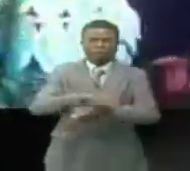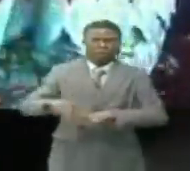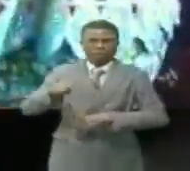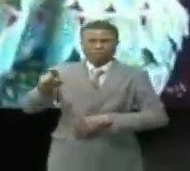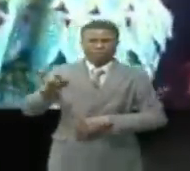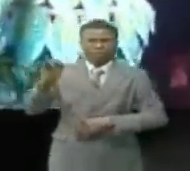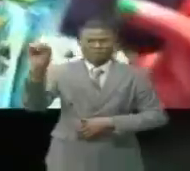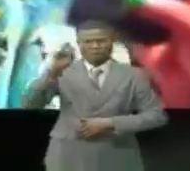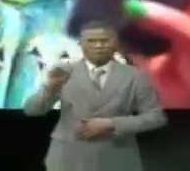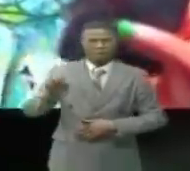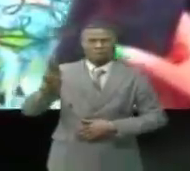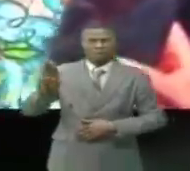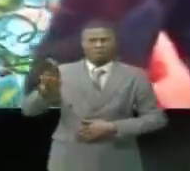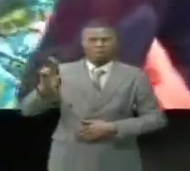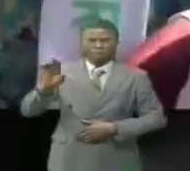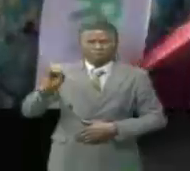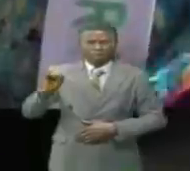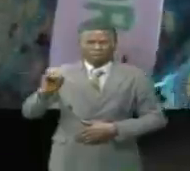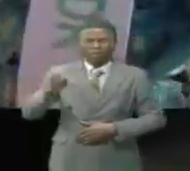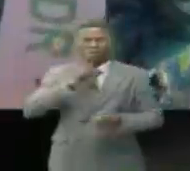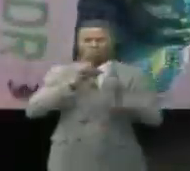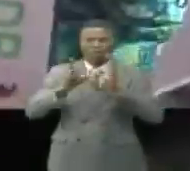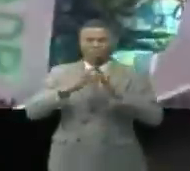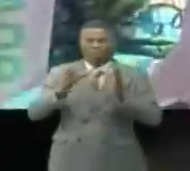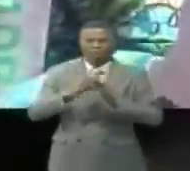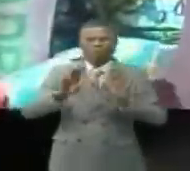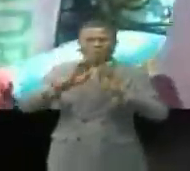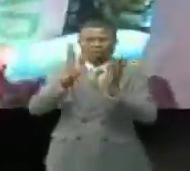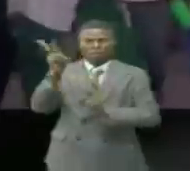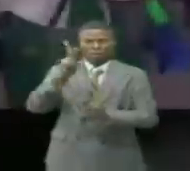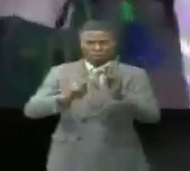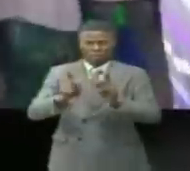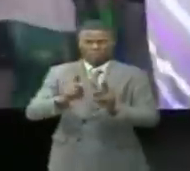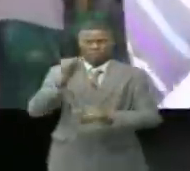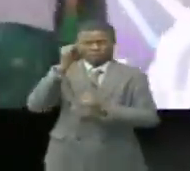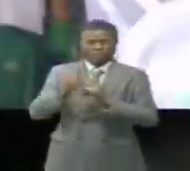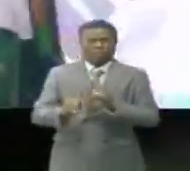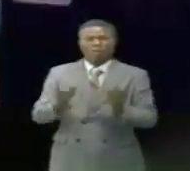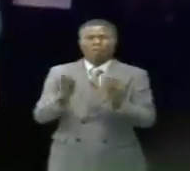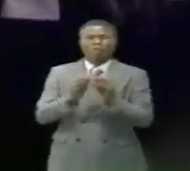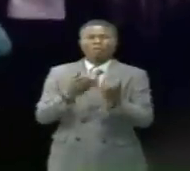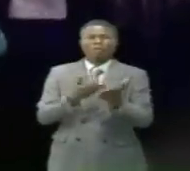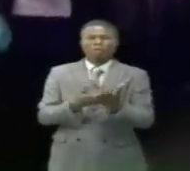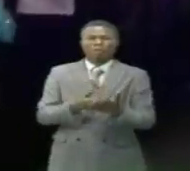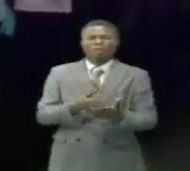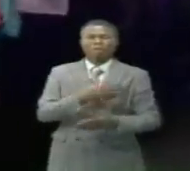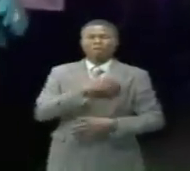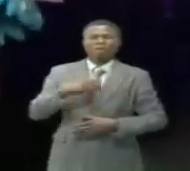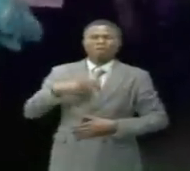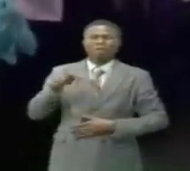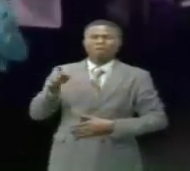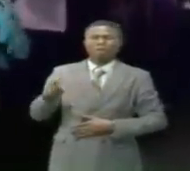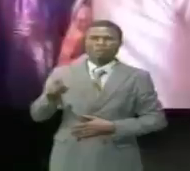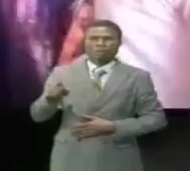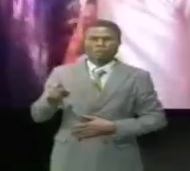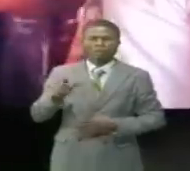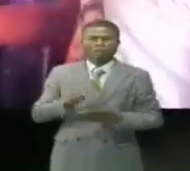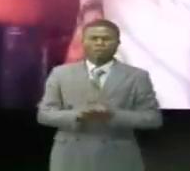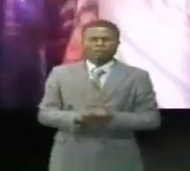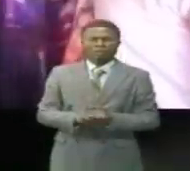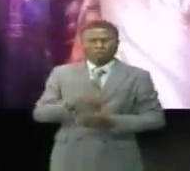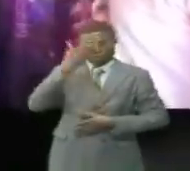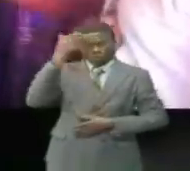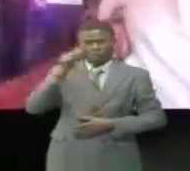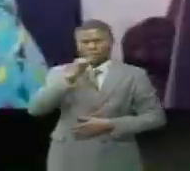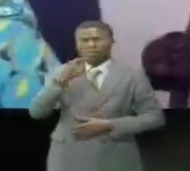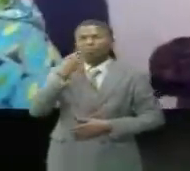trouve en rond-point où elle est et s'est entretenu avec sa base. À la fin de ses assises, Manoussa Dikino Diamelola n'a pas manqué